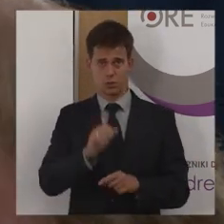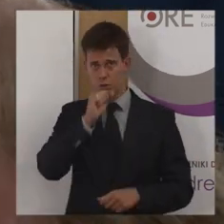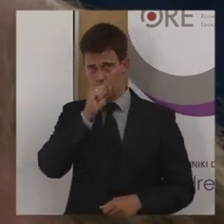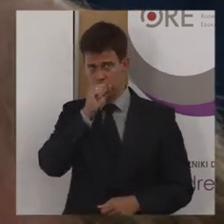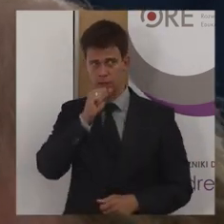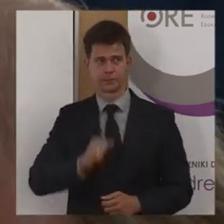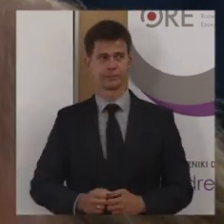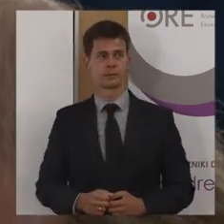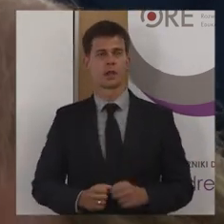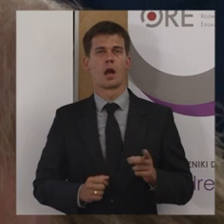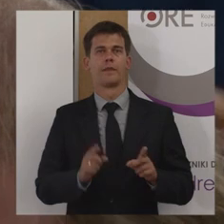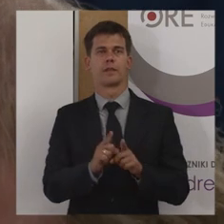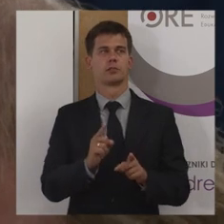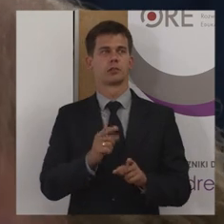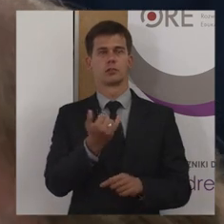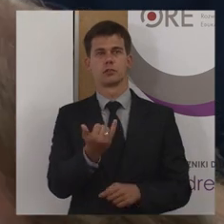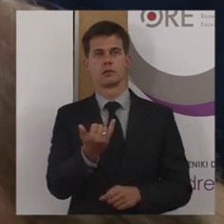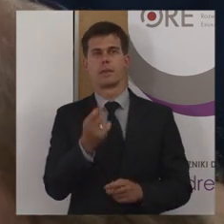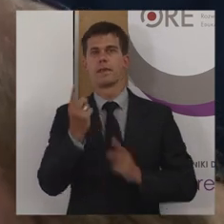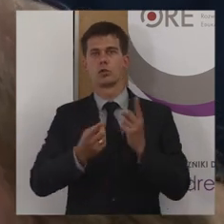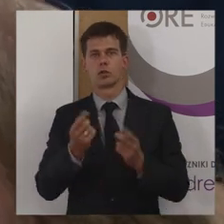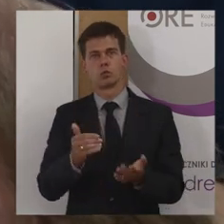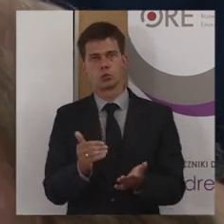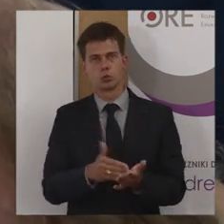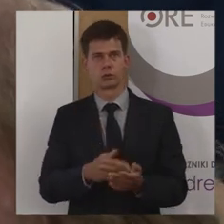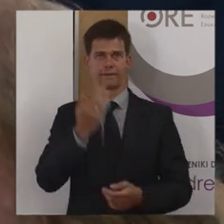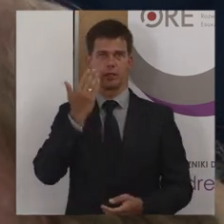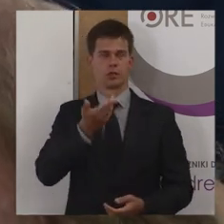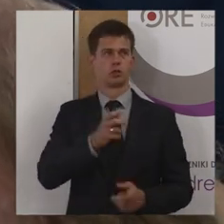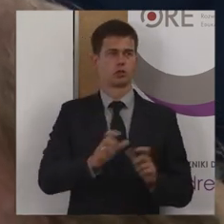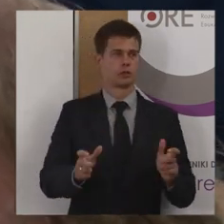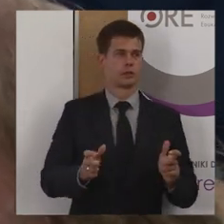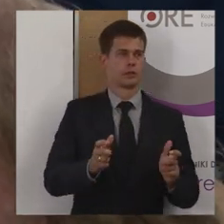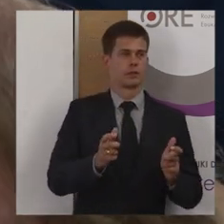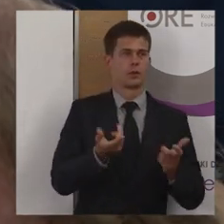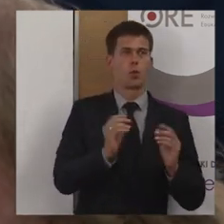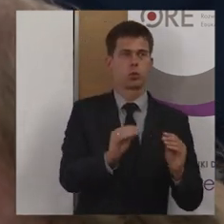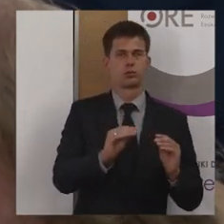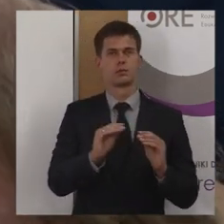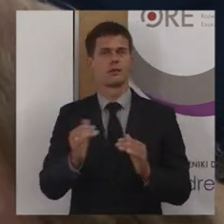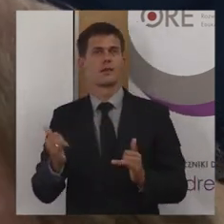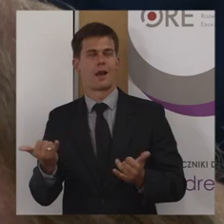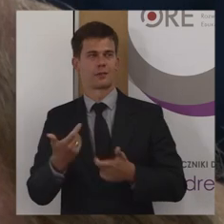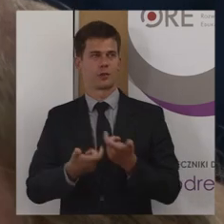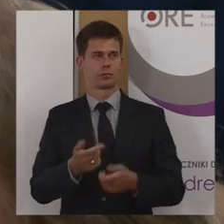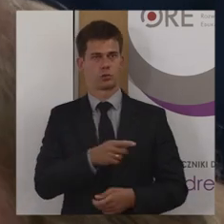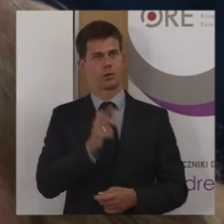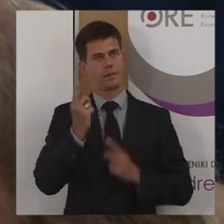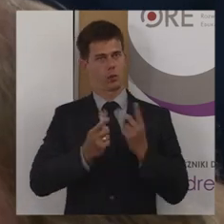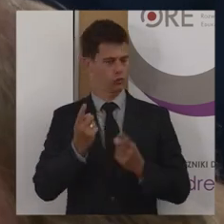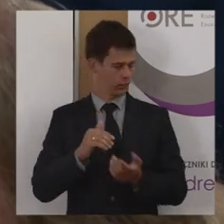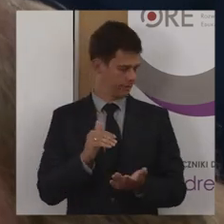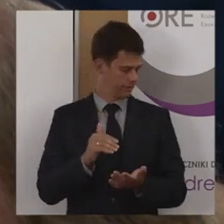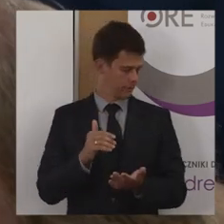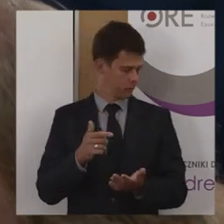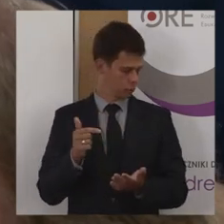praca nauczyciela z tym dzieckiem, co on zrobi z tym ćwiczeniem, zadaniem, tekstem. Tak? Bo ten sam tekst, z tym samym